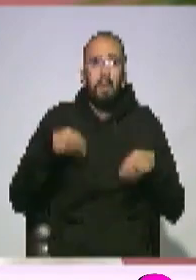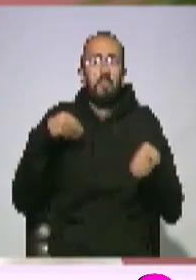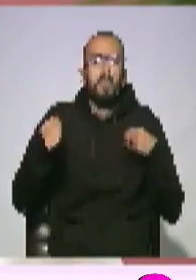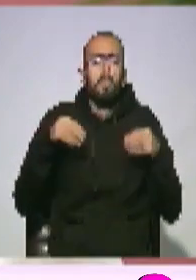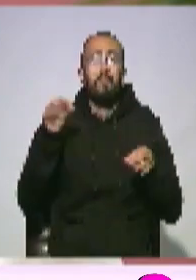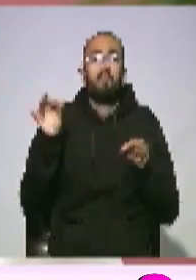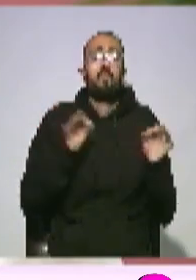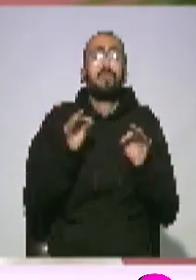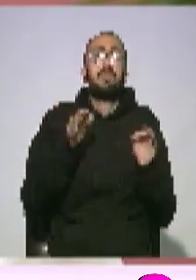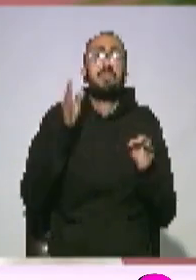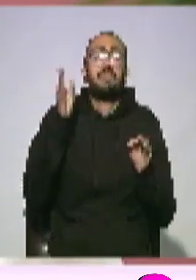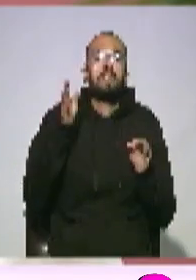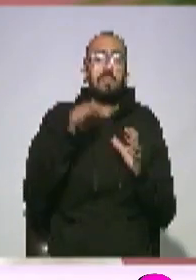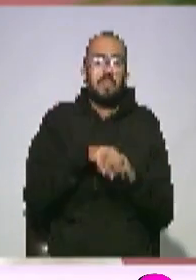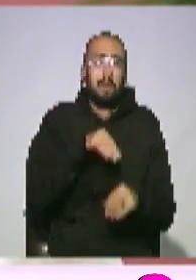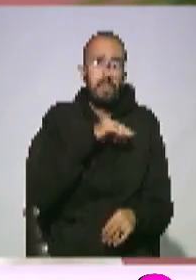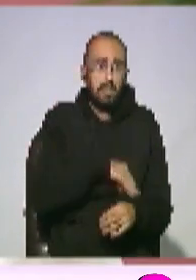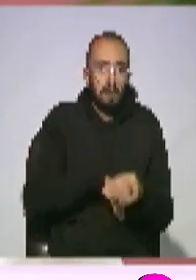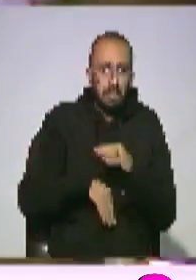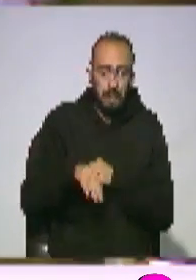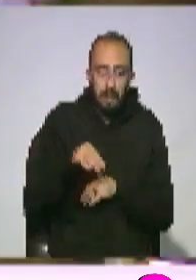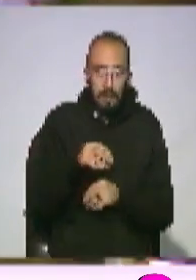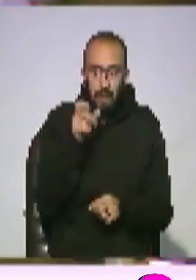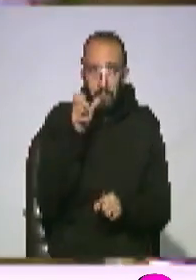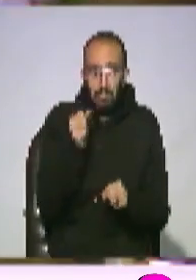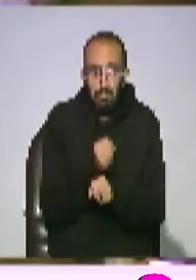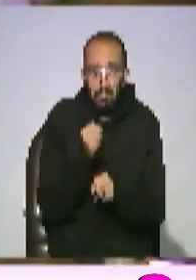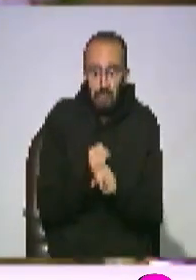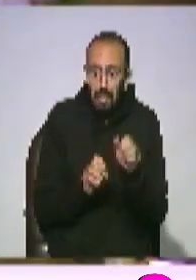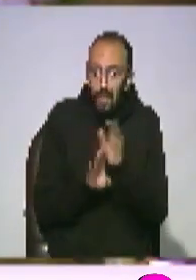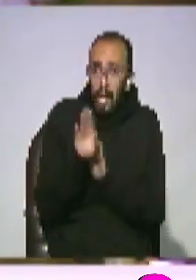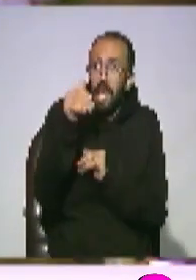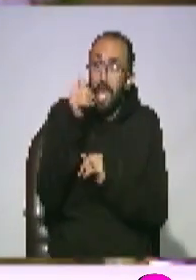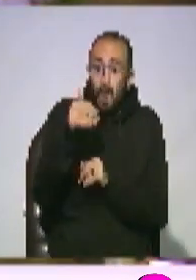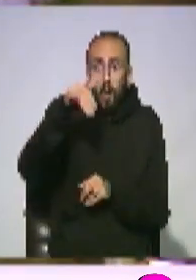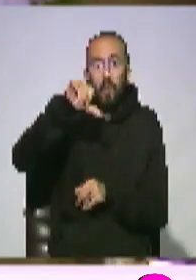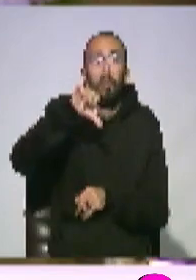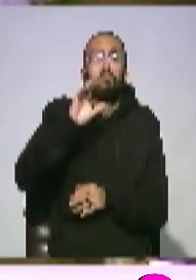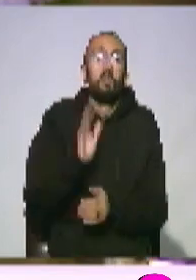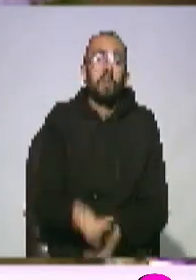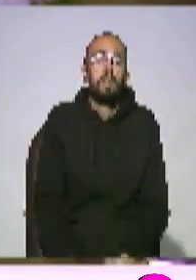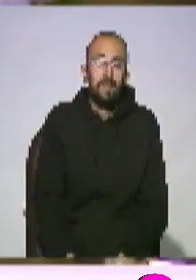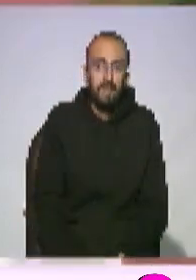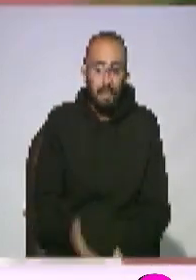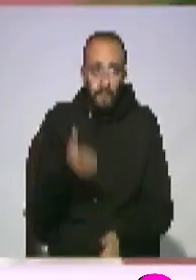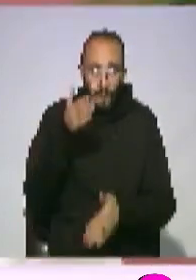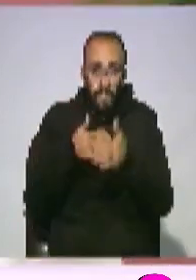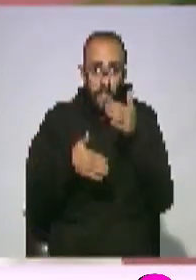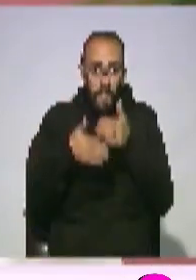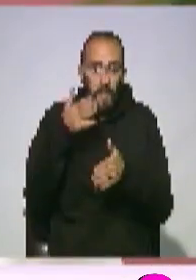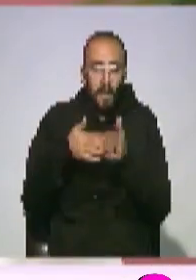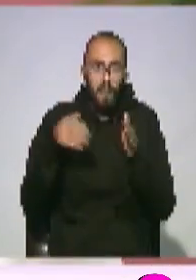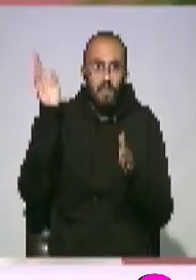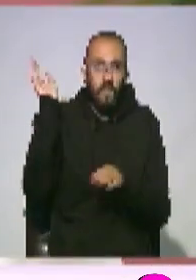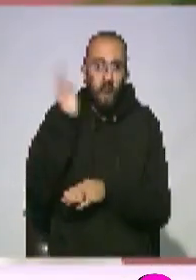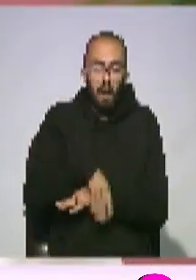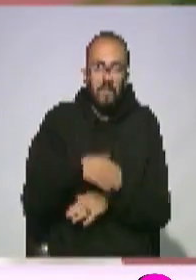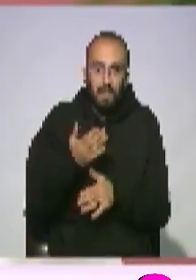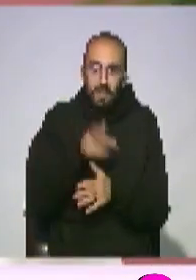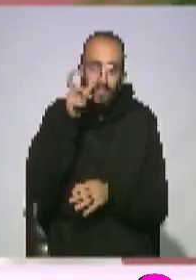شفنا مهندسين استغلوا وبنوا مباني مكسوره ومباني هدمت على الناس،